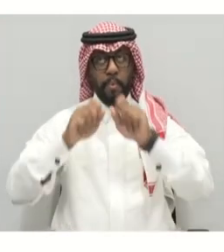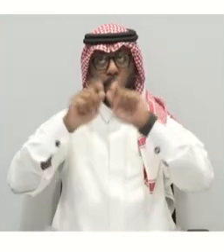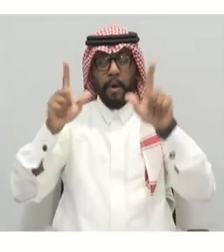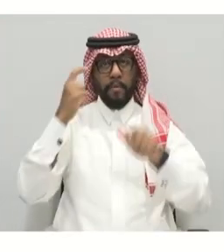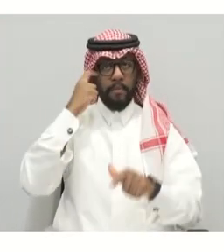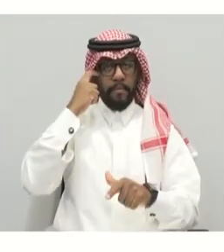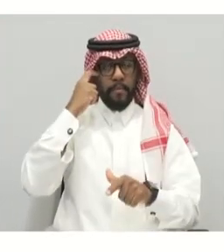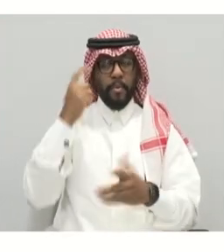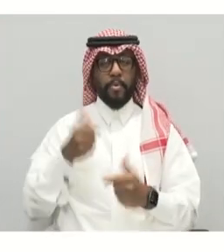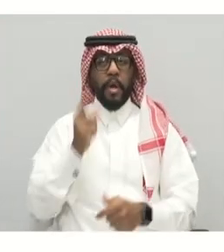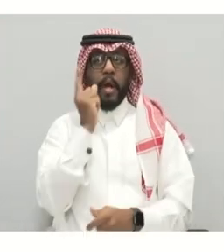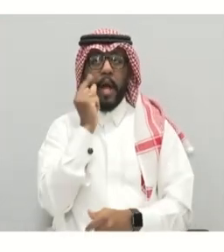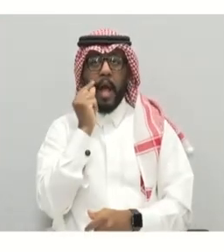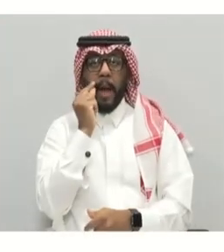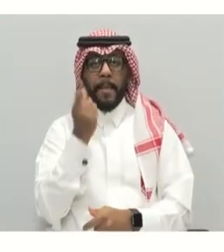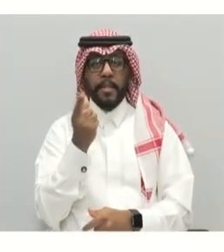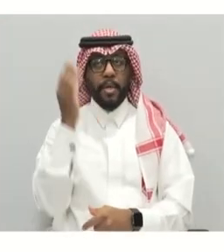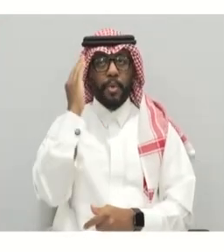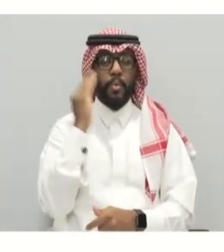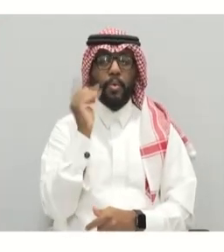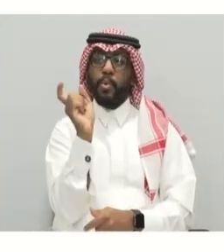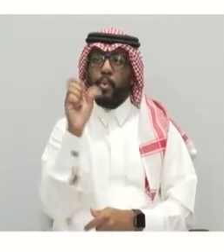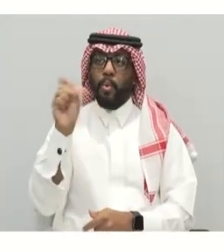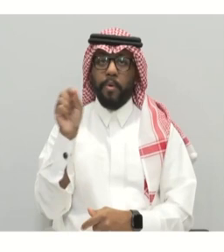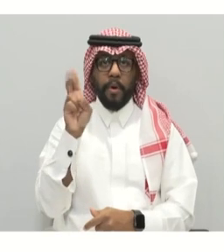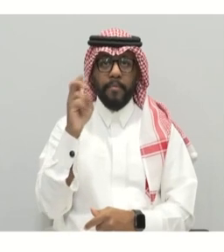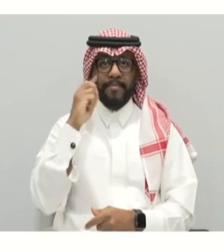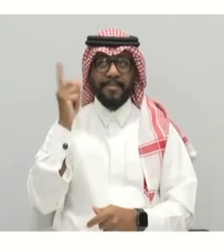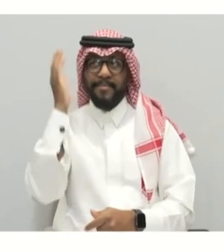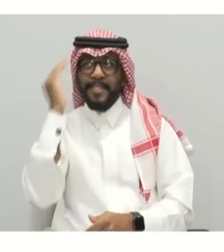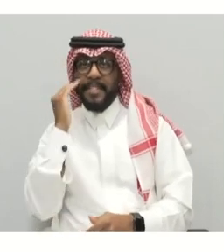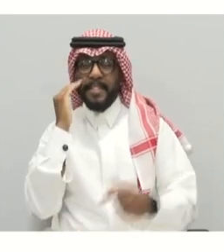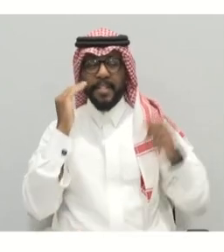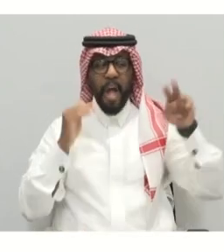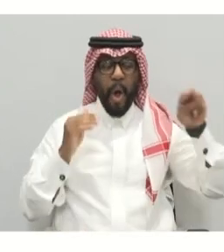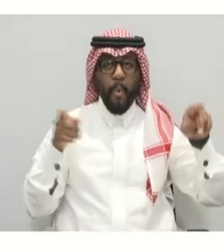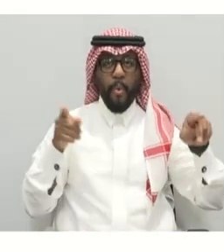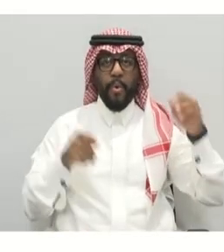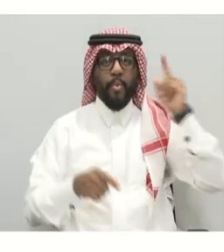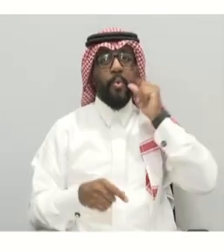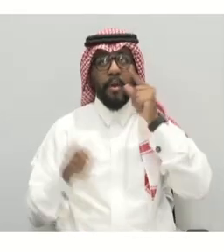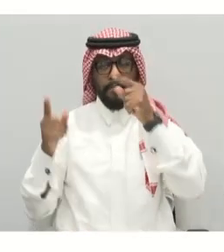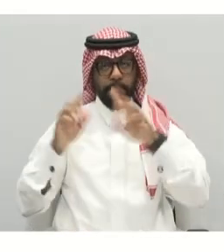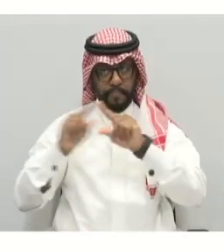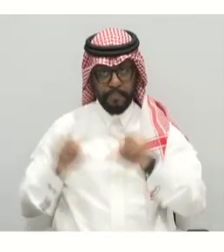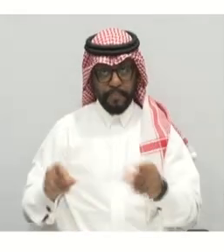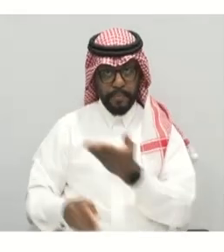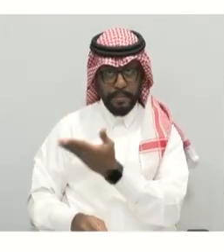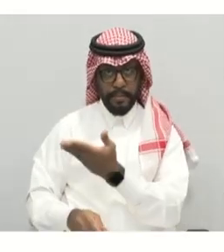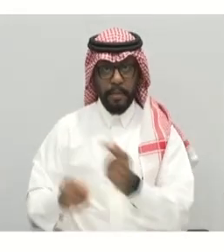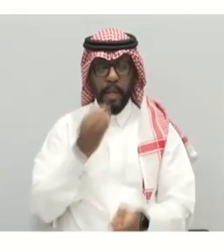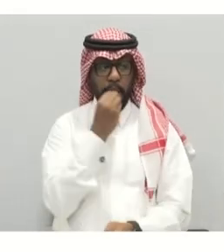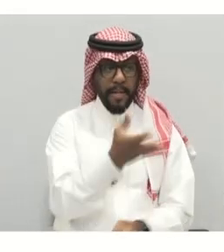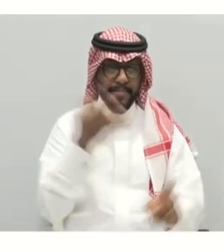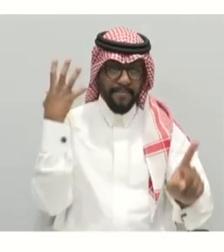لدينا احمد ونوره يتحدثان عن مسؤولياتهم يقولون من مسؤوليات ان اتجنب التلفظ على